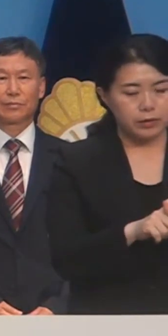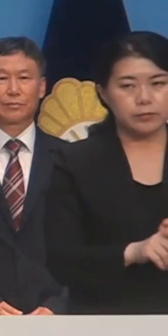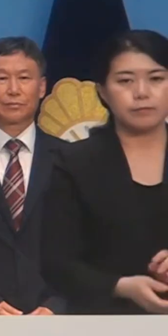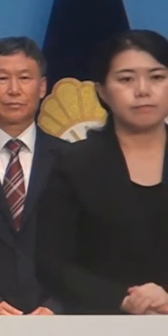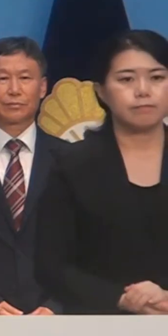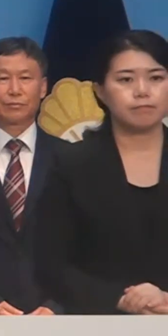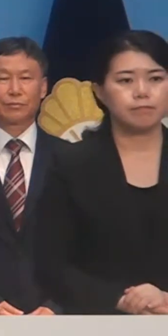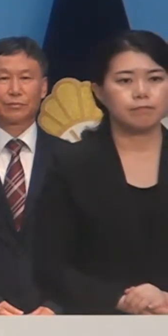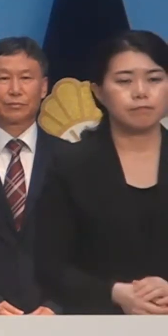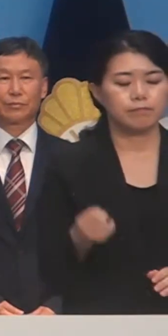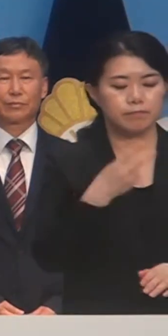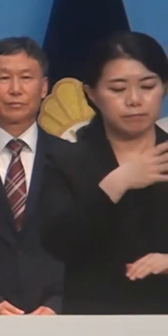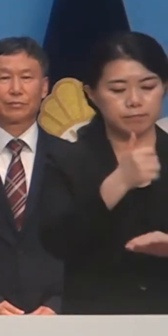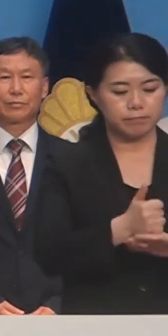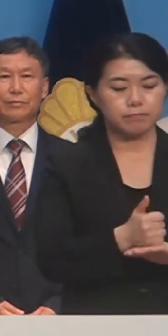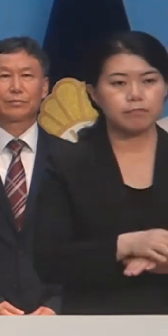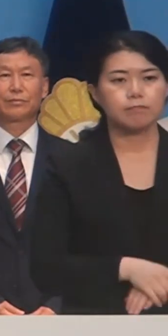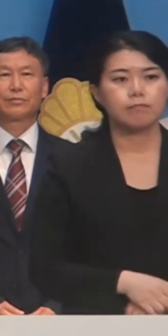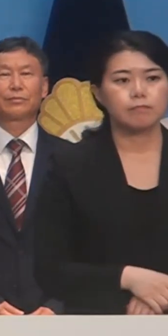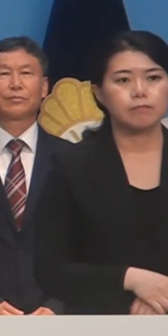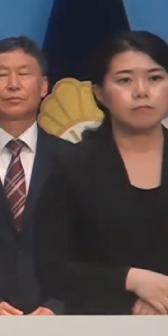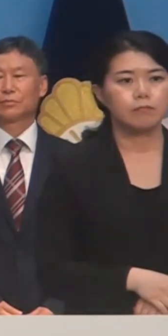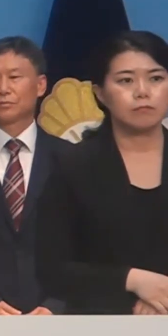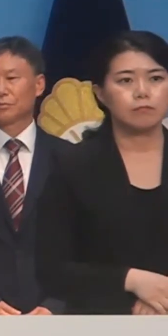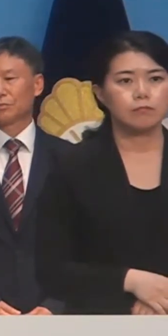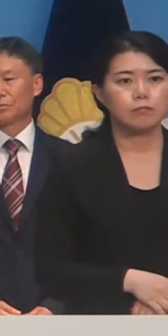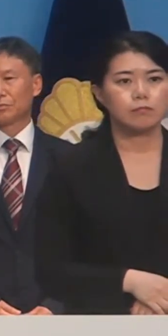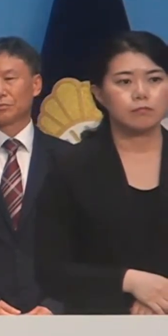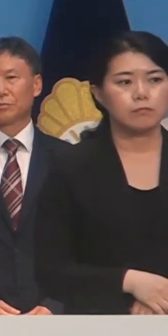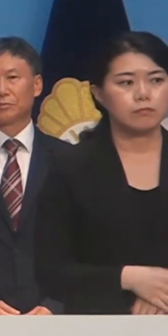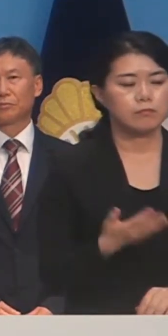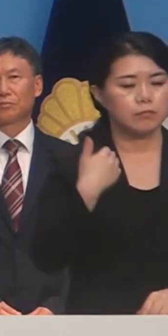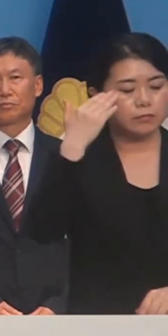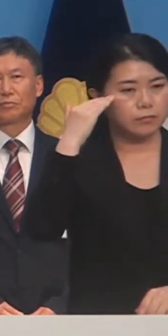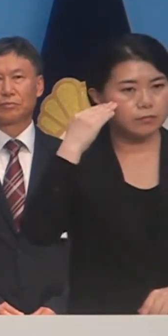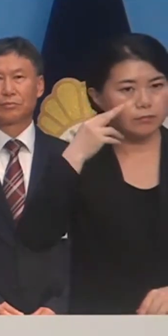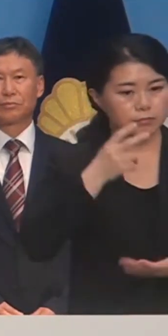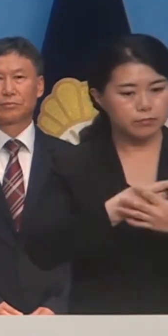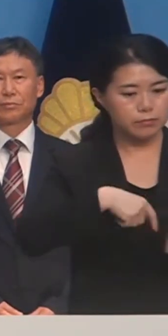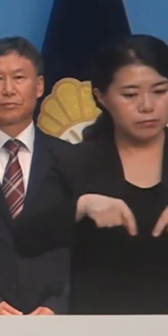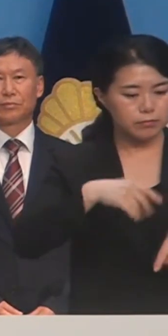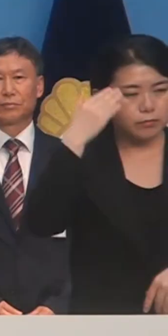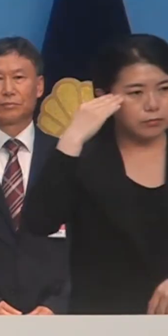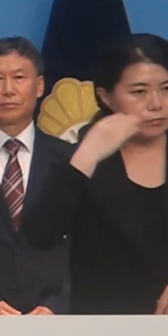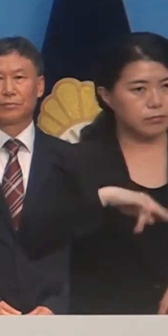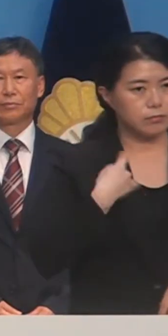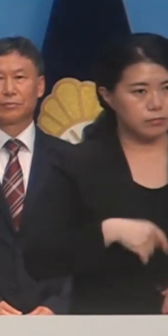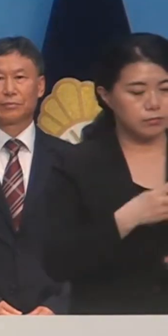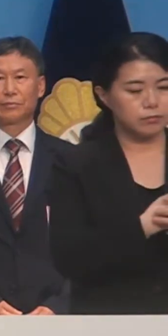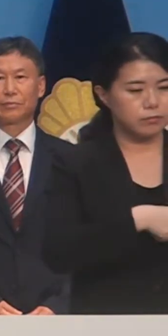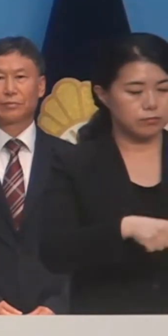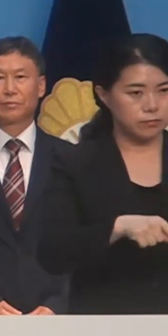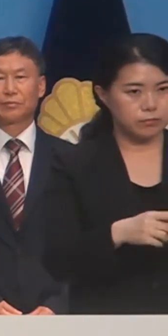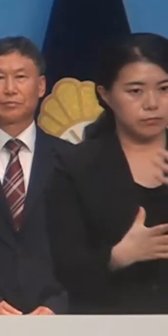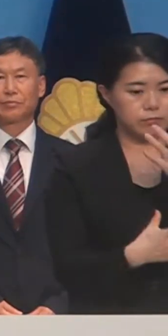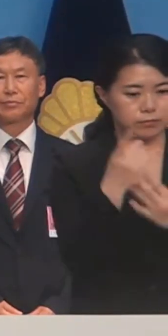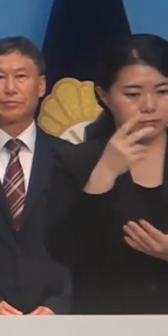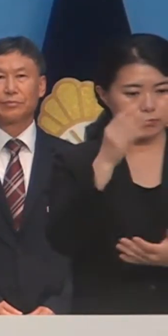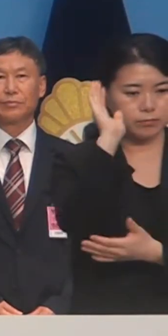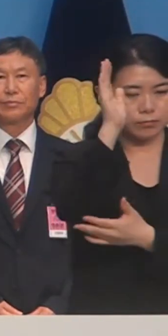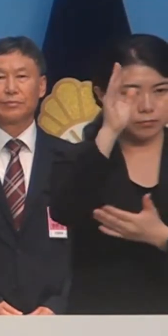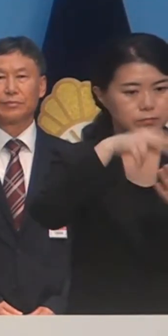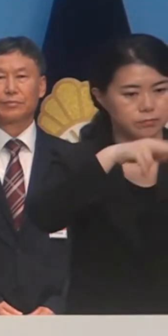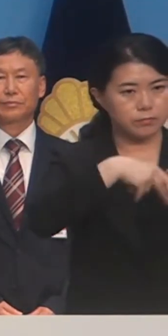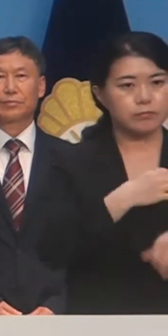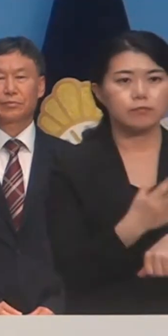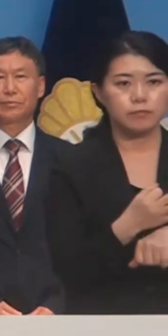박사였습니다. 마지막으로 앞에 한미 정책과 한중 정책을 합친 기자회견